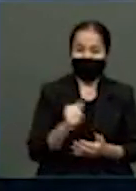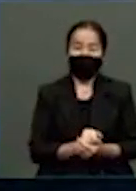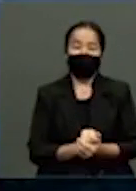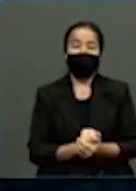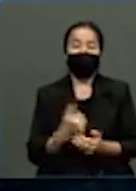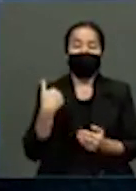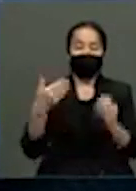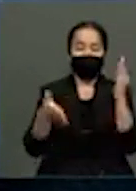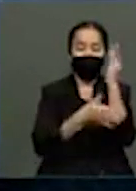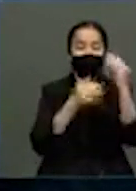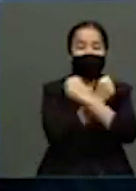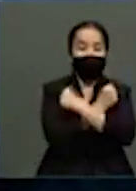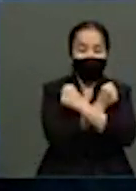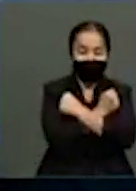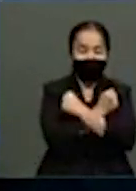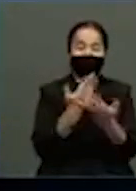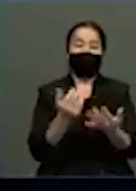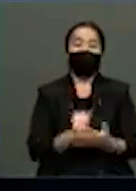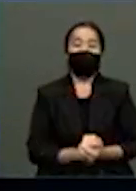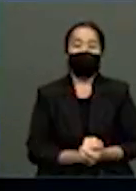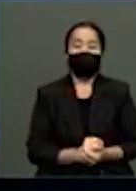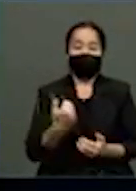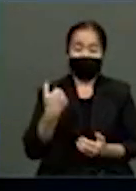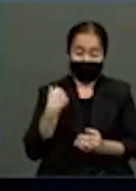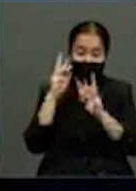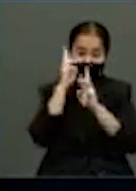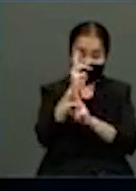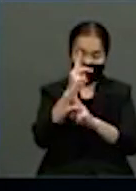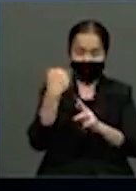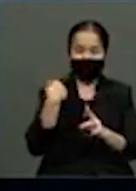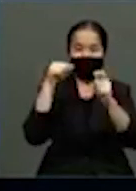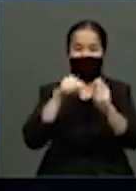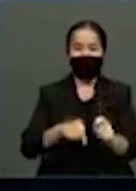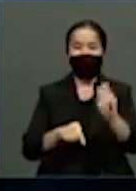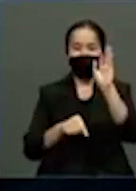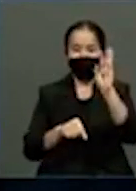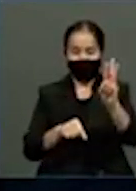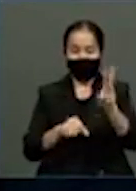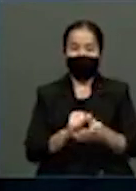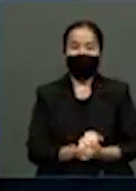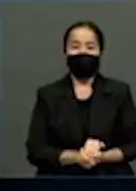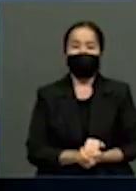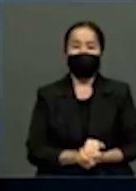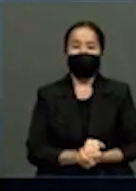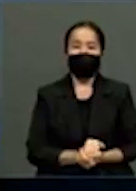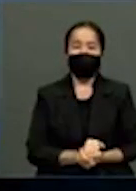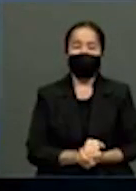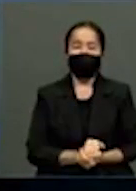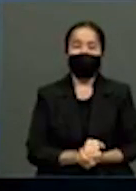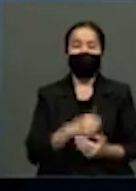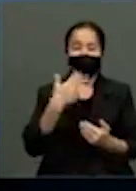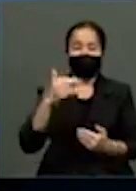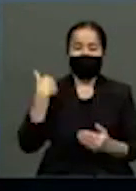าส่วนของกลุ่มเฝ้าระวังเนี่ยจะมี6นะครับก็ตามที่ได้พบเนี่ยนะครับไปเน้นที่พบให